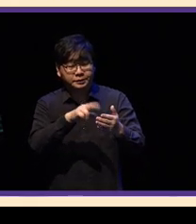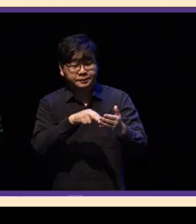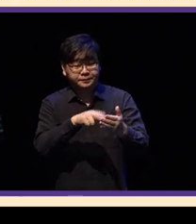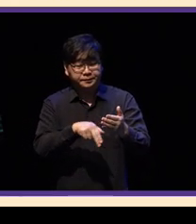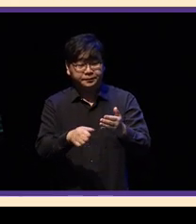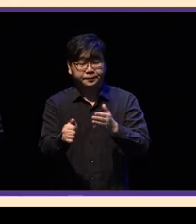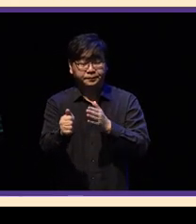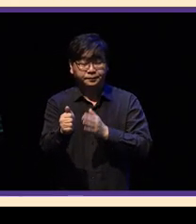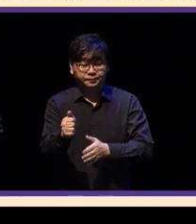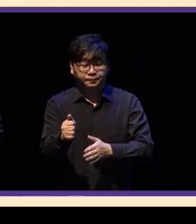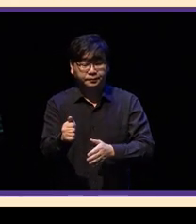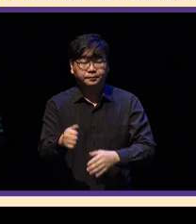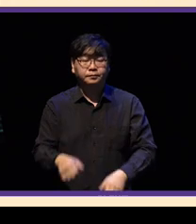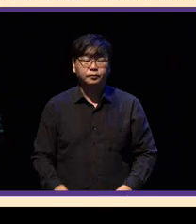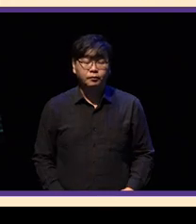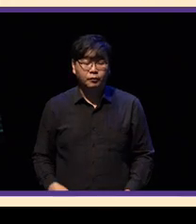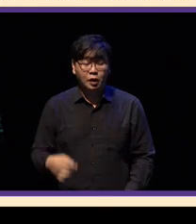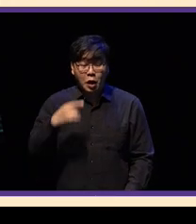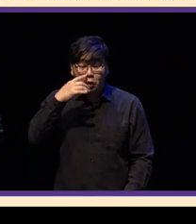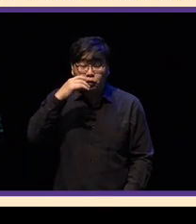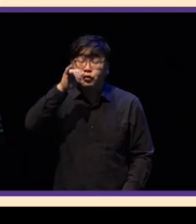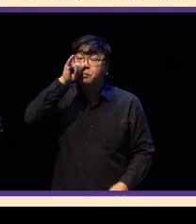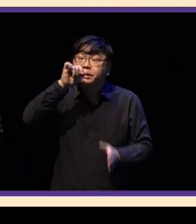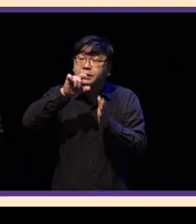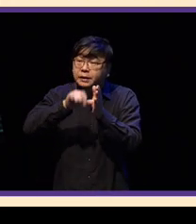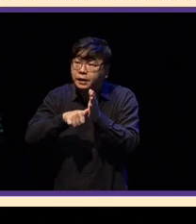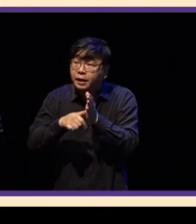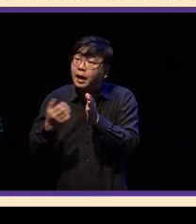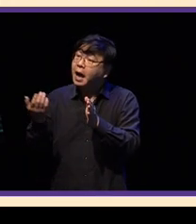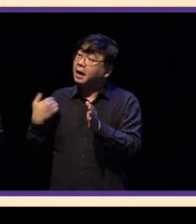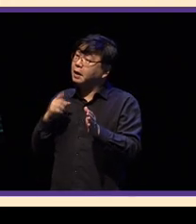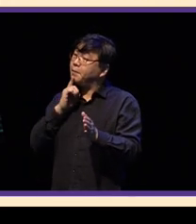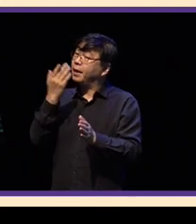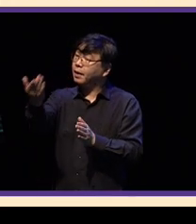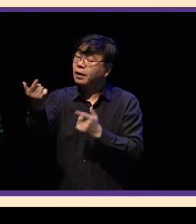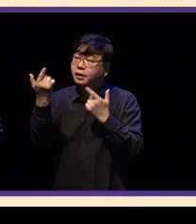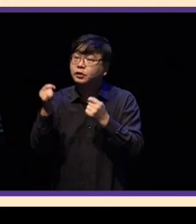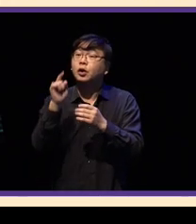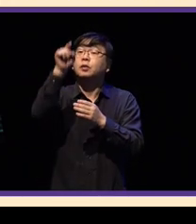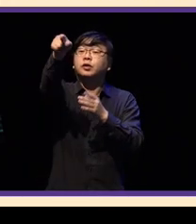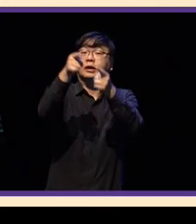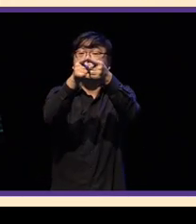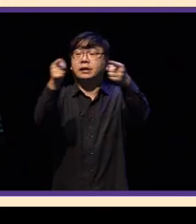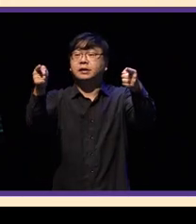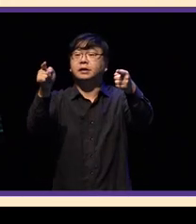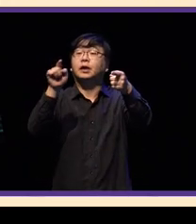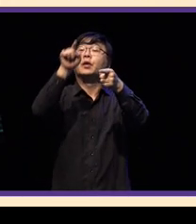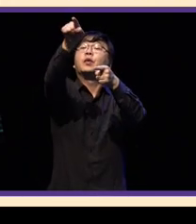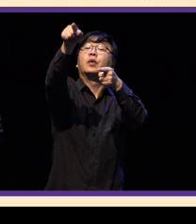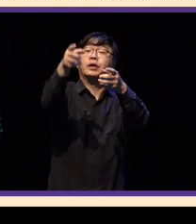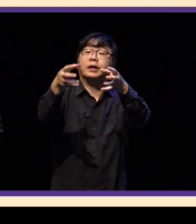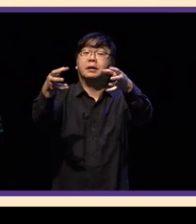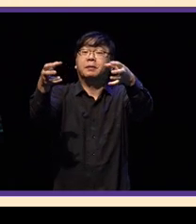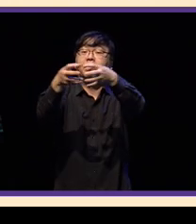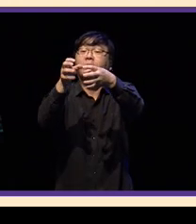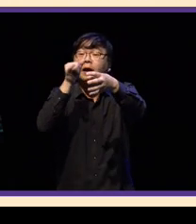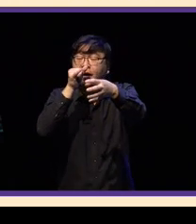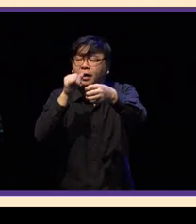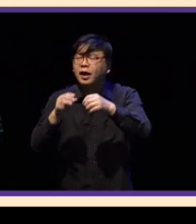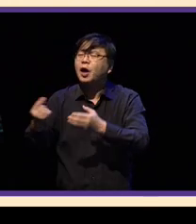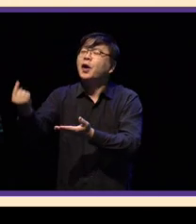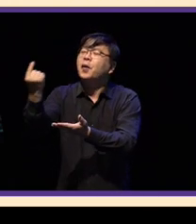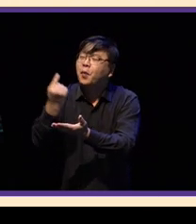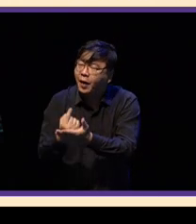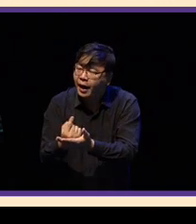마찬가지로 보시고요. 저희 문의처, 오늘 아까도 문학 쪽에도 말씀하셨지만 저 뒤에 저희가 모여 있습니다. 그래서 기왕에 오셨기